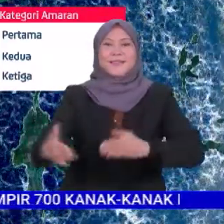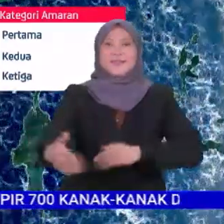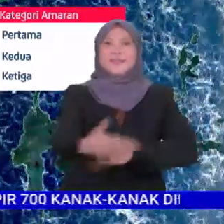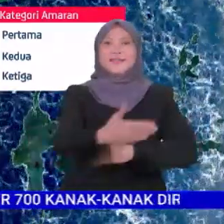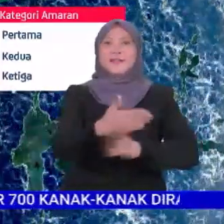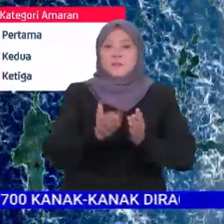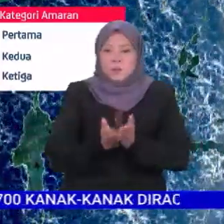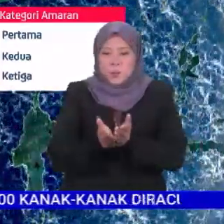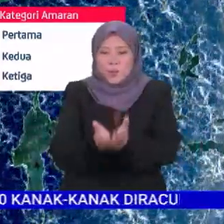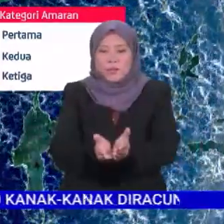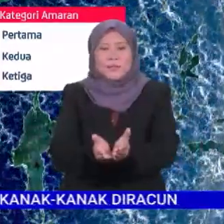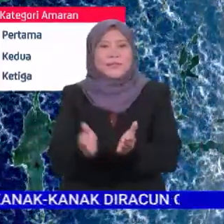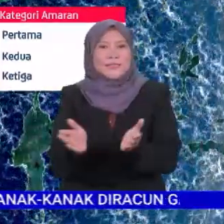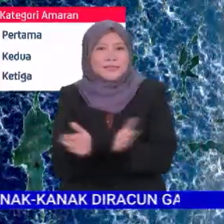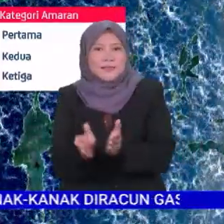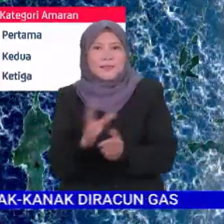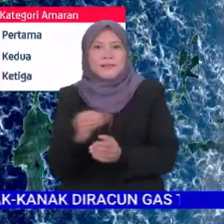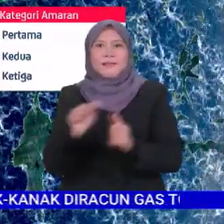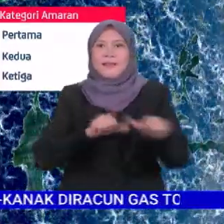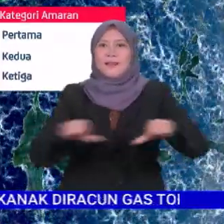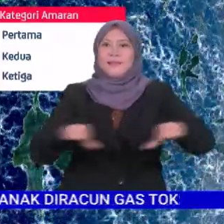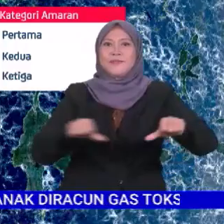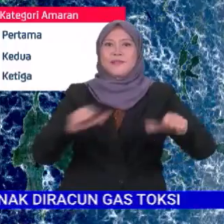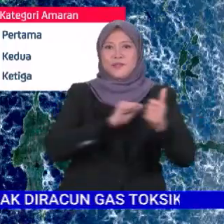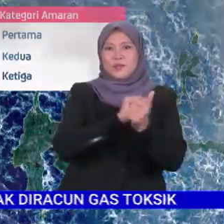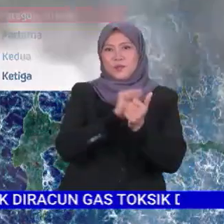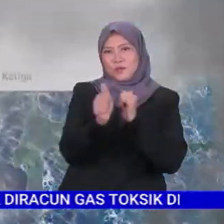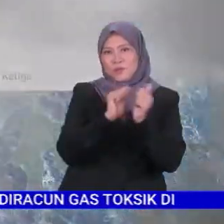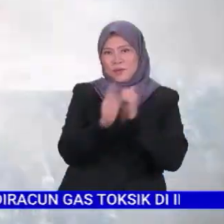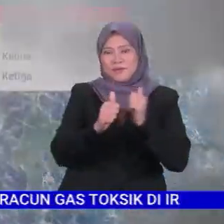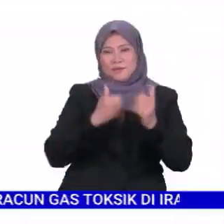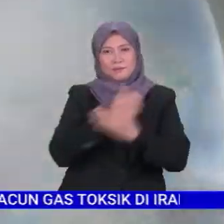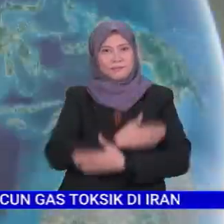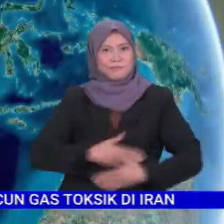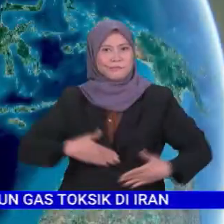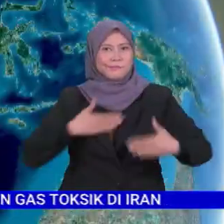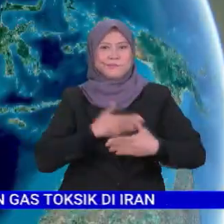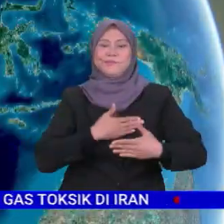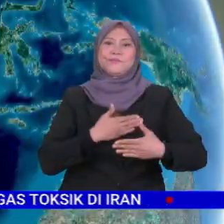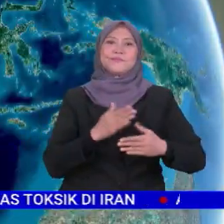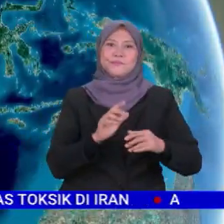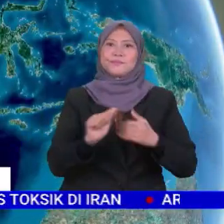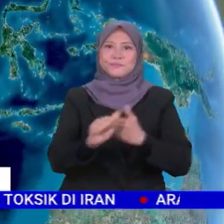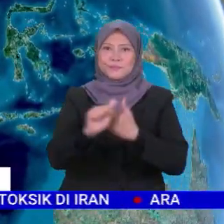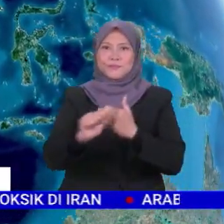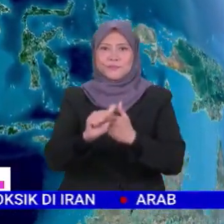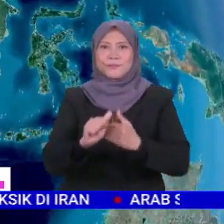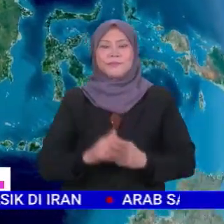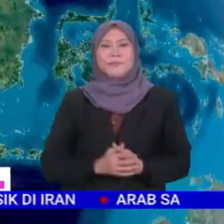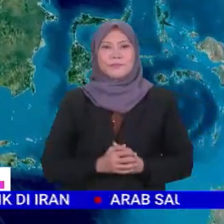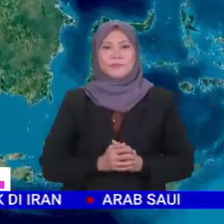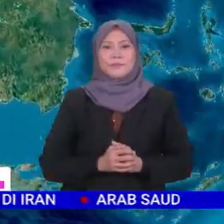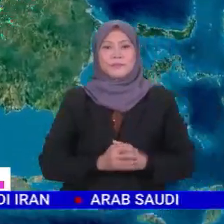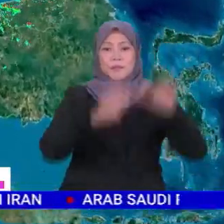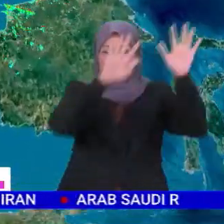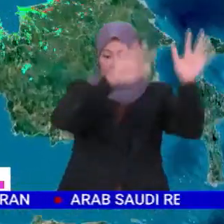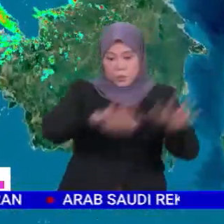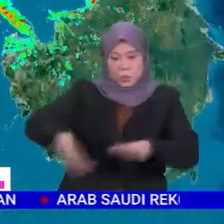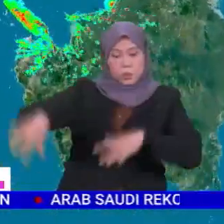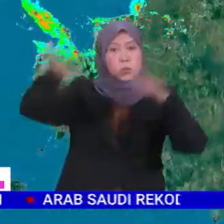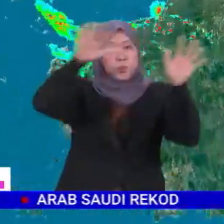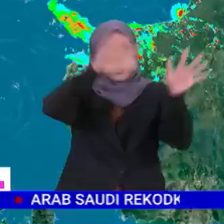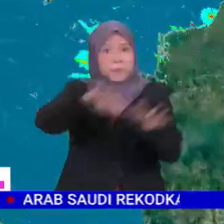perikanan, bot-bot kecil serta aktiviti sukan dan rekreasi laut yang lain. Luruan angin daripada timur laut tersebut